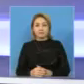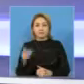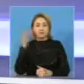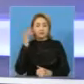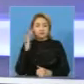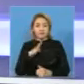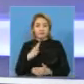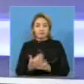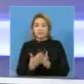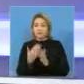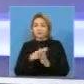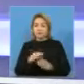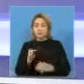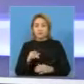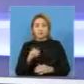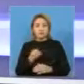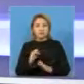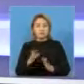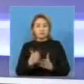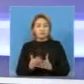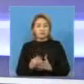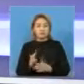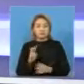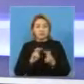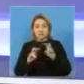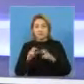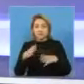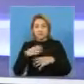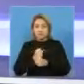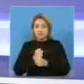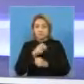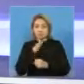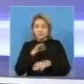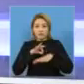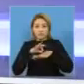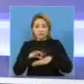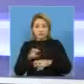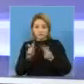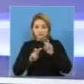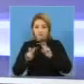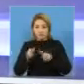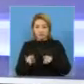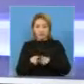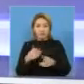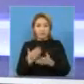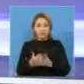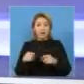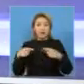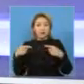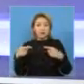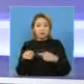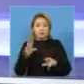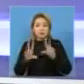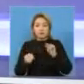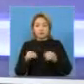Постоянное совершенствование санитарно-эпидемиологической экспертизы, сокращение сроков проведения исследований, обеспечение точных и